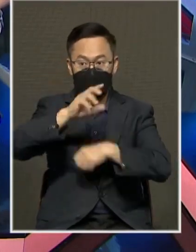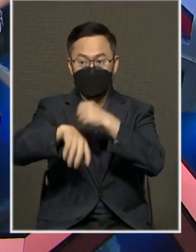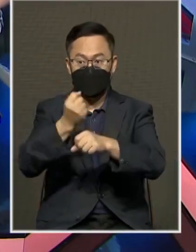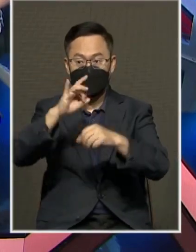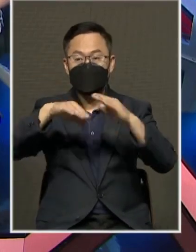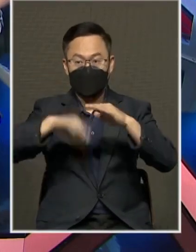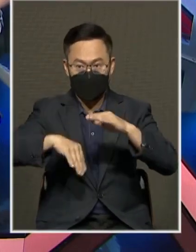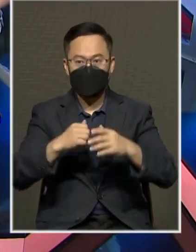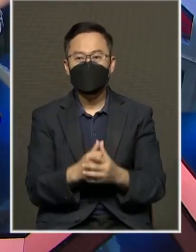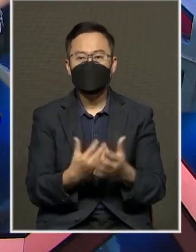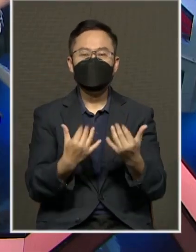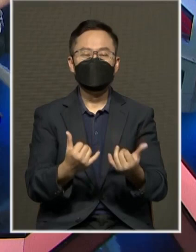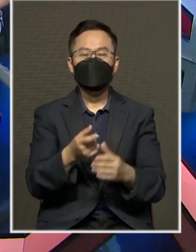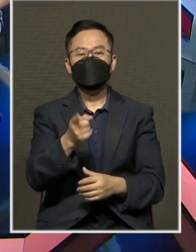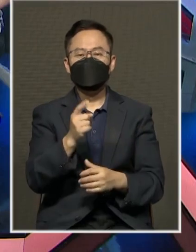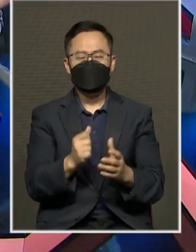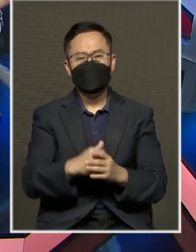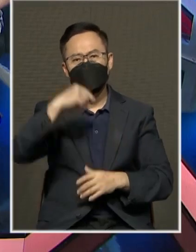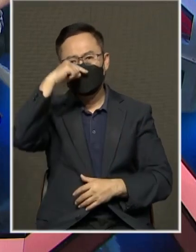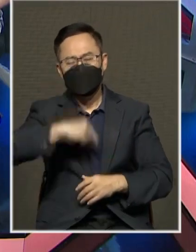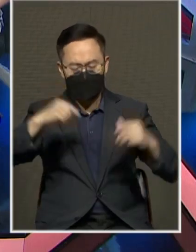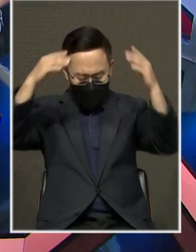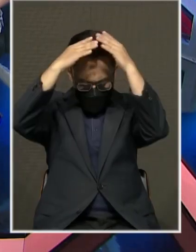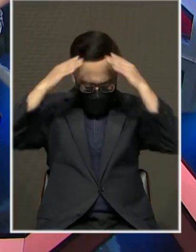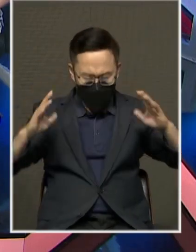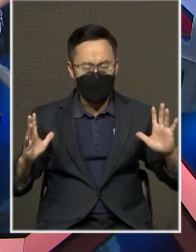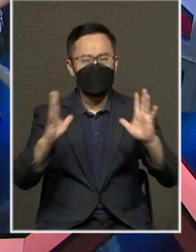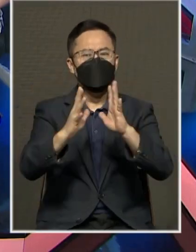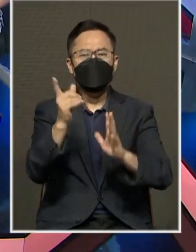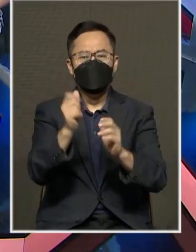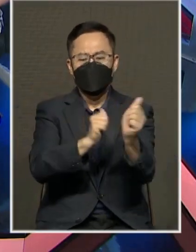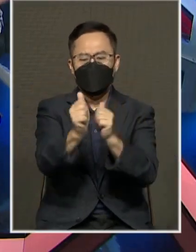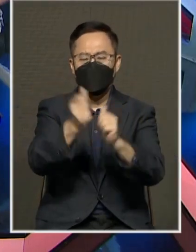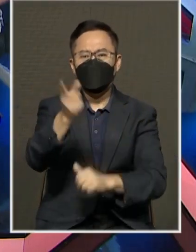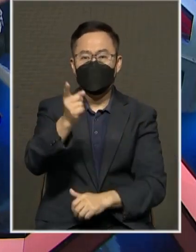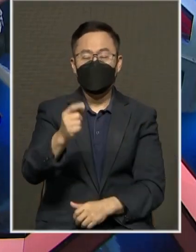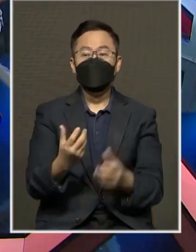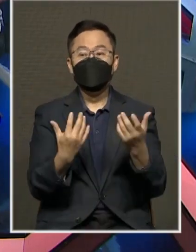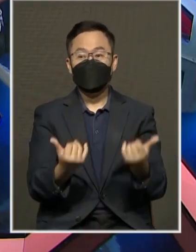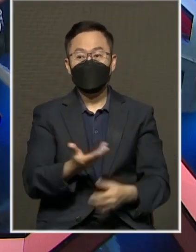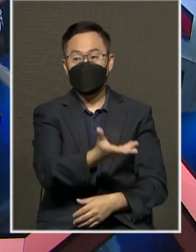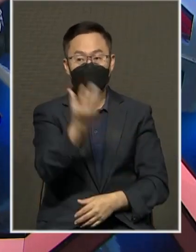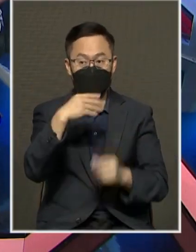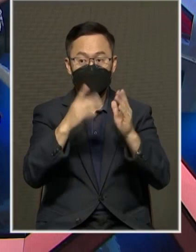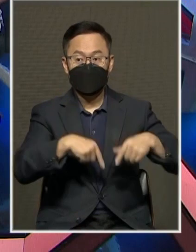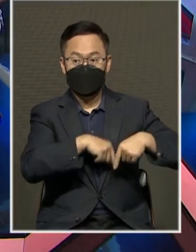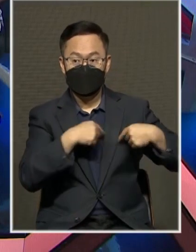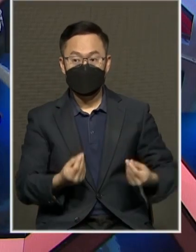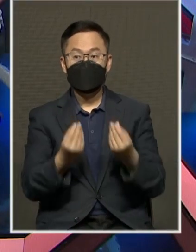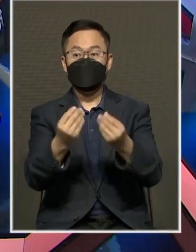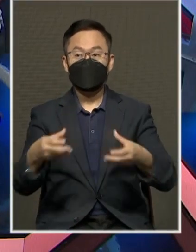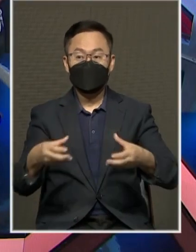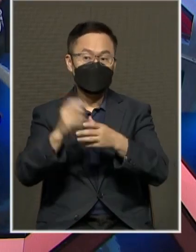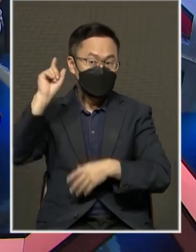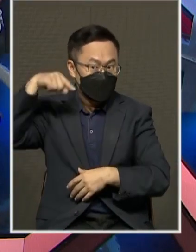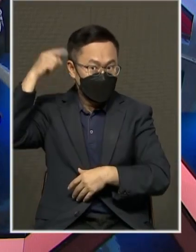ของไทยแลนด์เวียดนามมาเราเชื่อว่าแฟนๆหลายคนก็ให้ความสนใจกันอยู่แล้วนะคะ ใช่ครับ เพราะฉะนั้นก็เชียร์ให้กำลังใจกับทัพชบาแก้วนะคะสามารถเก็บชัยชนะ